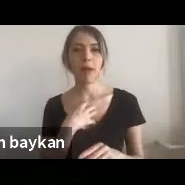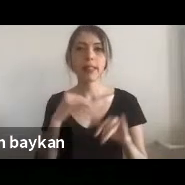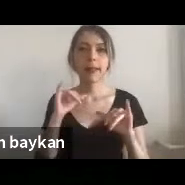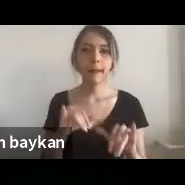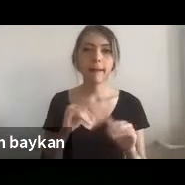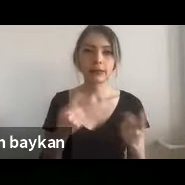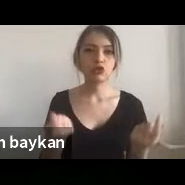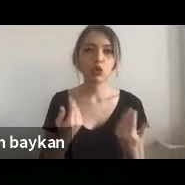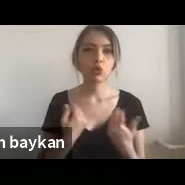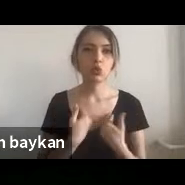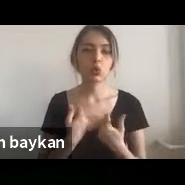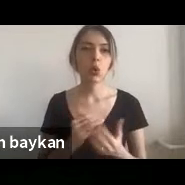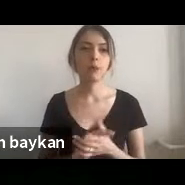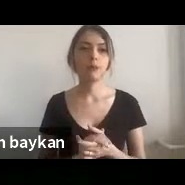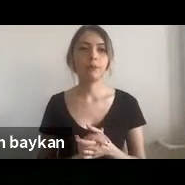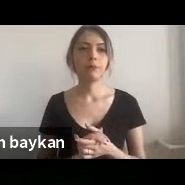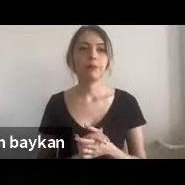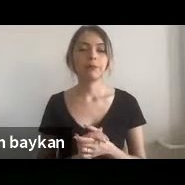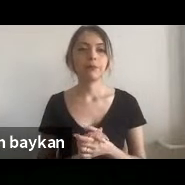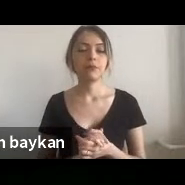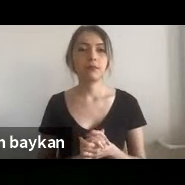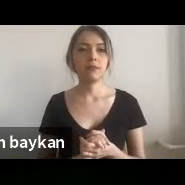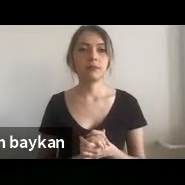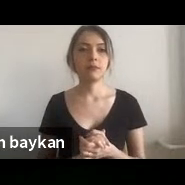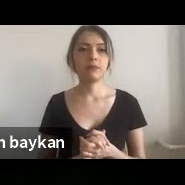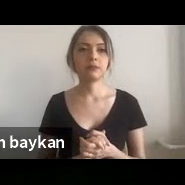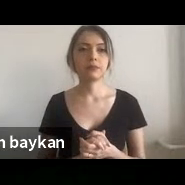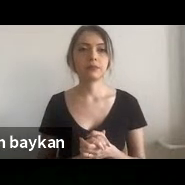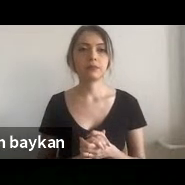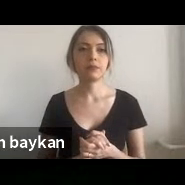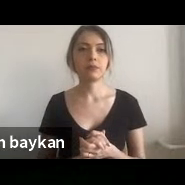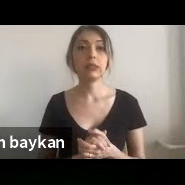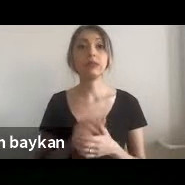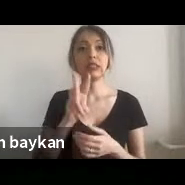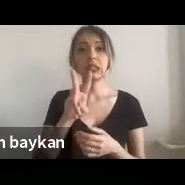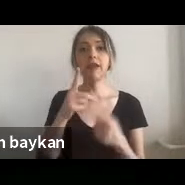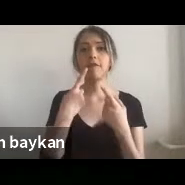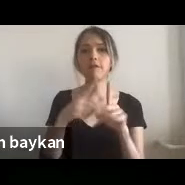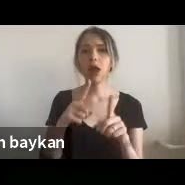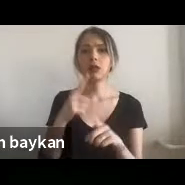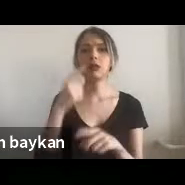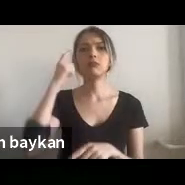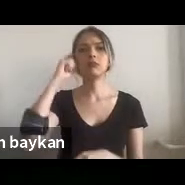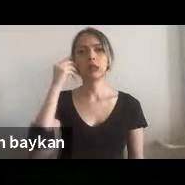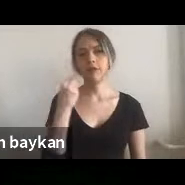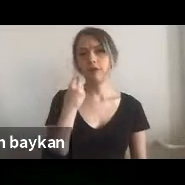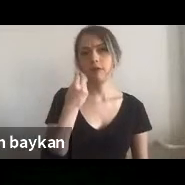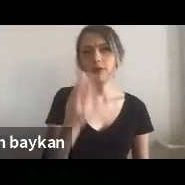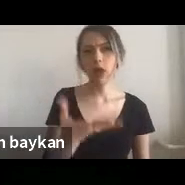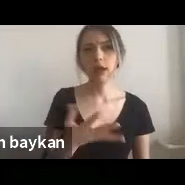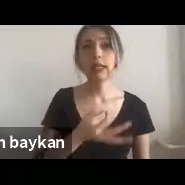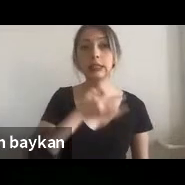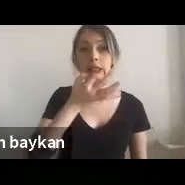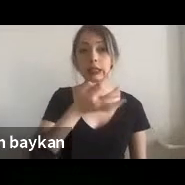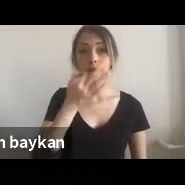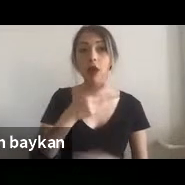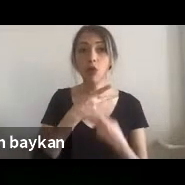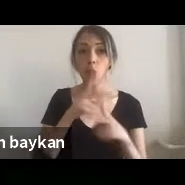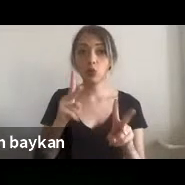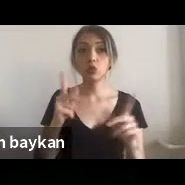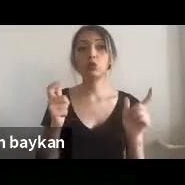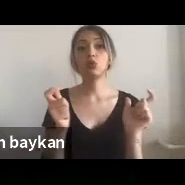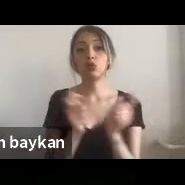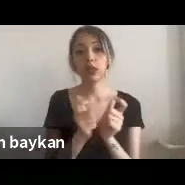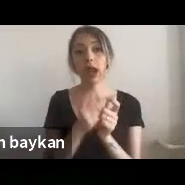ICC adına, Uluslararası Hukukçular Komisyonu adına biz iki tane görüş sunduk. Bir de İfade Özgürlüğü Derneği adına sunduk. Aslında toplamda